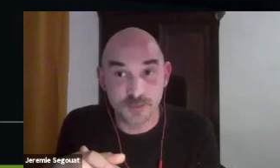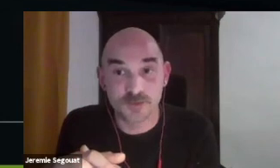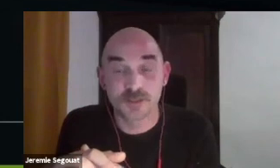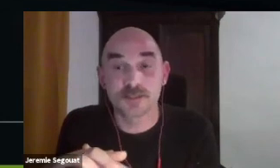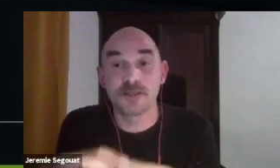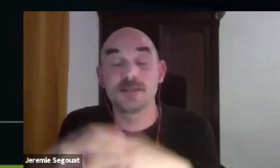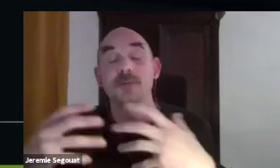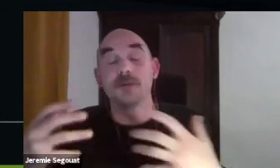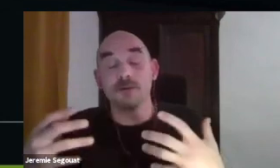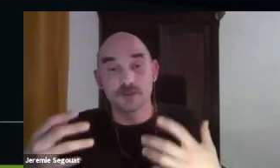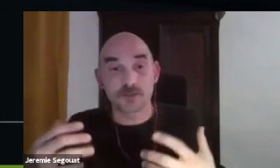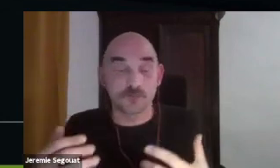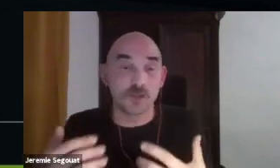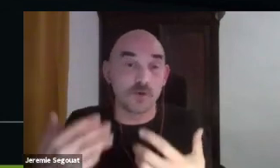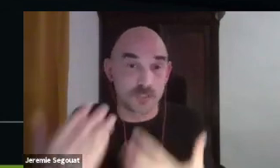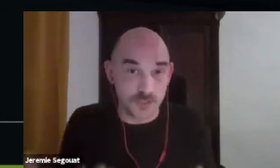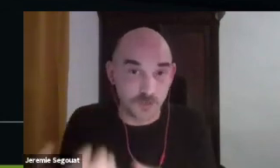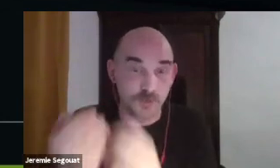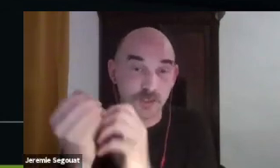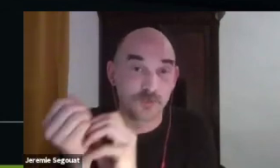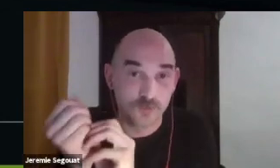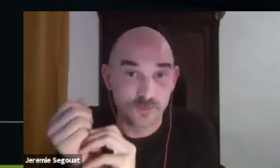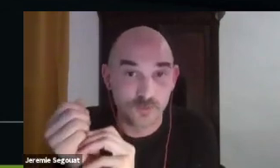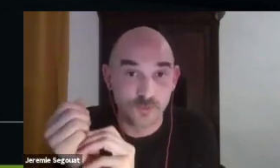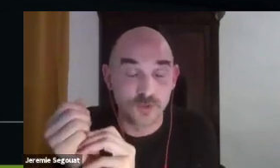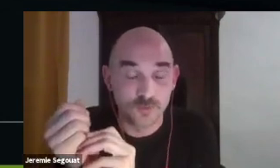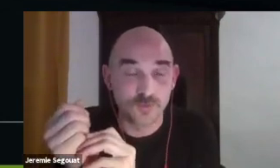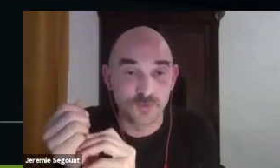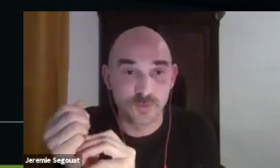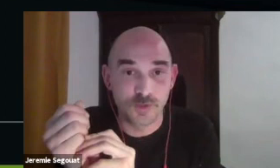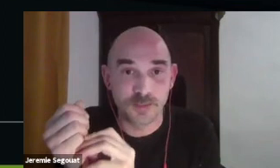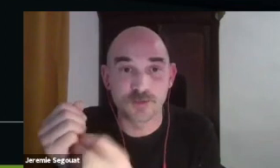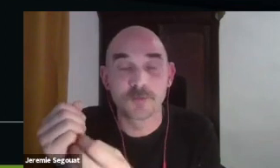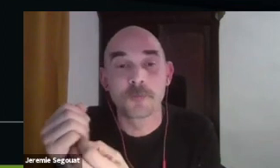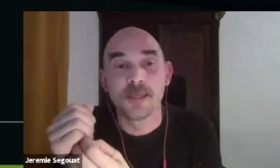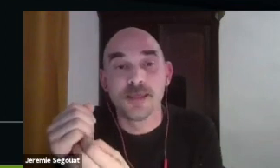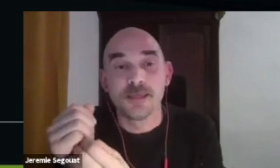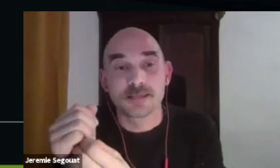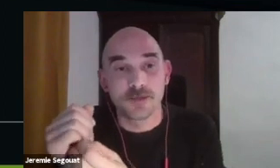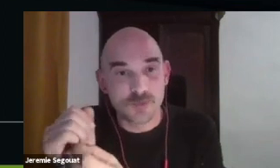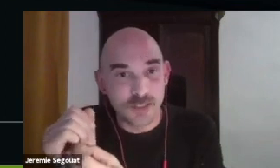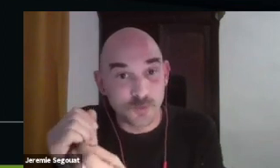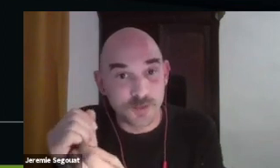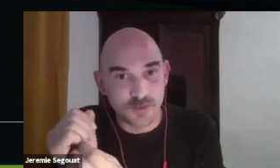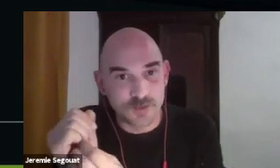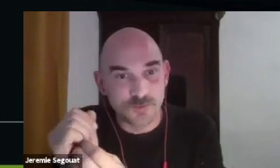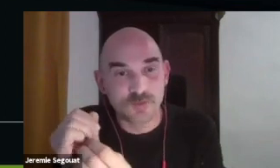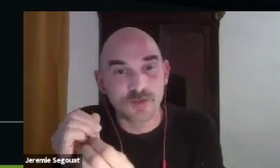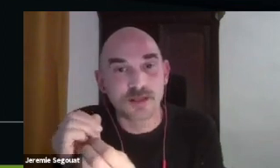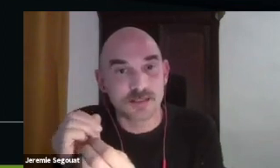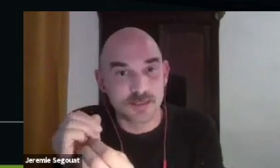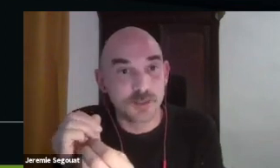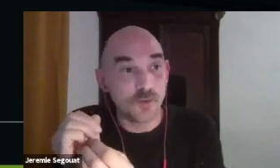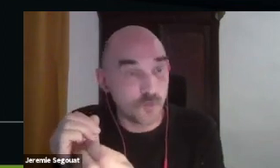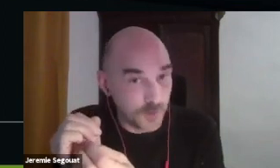avec cette personne et ça va être des connaissances qui vont venir enrichir peut-être le vécu de la personne ça va être aussi des représentations qui